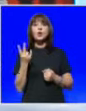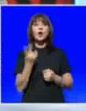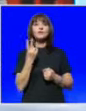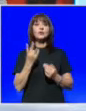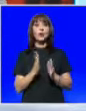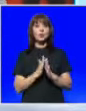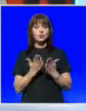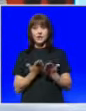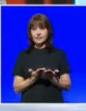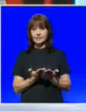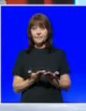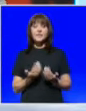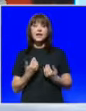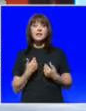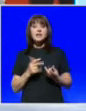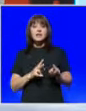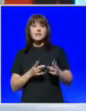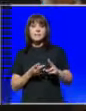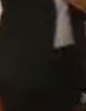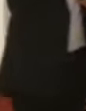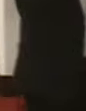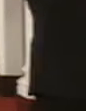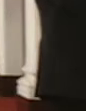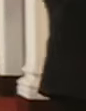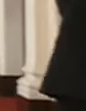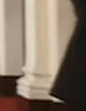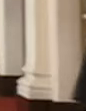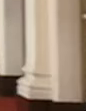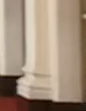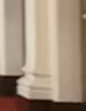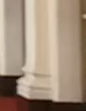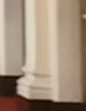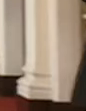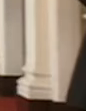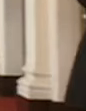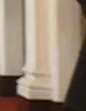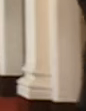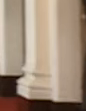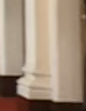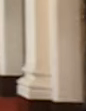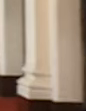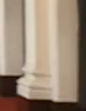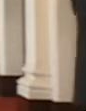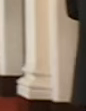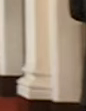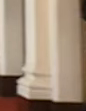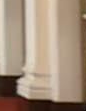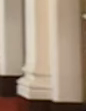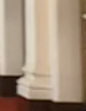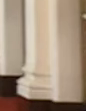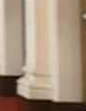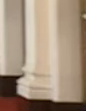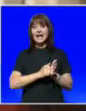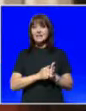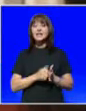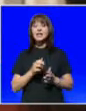Днес минахме в зала двата бюджета на Здравната каса и на общественото осигуряване.